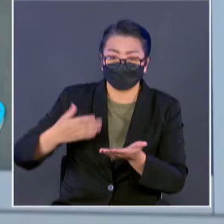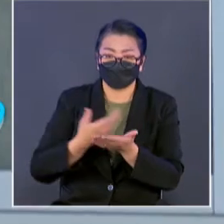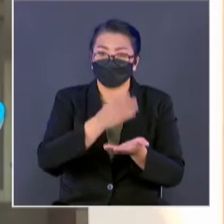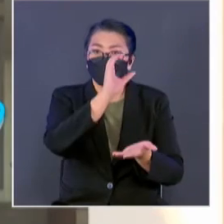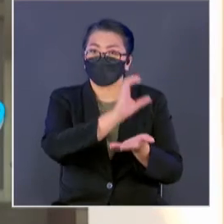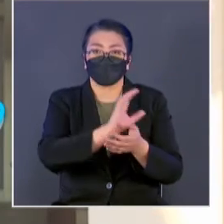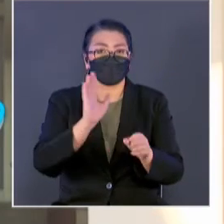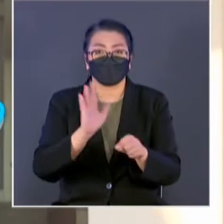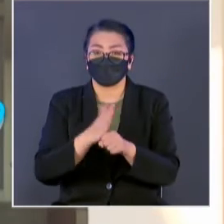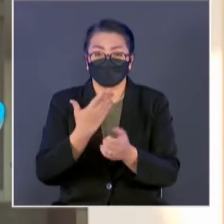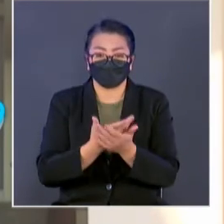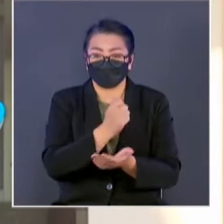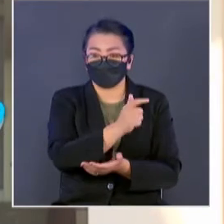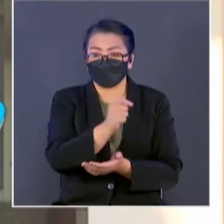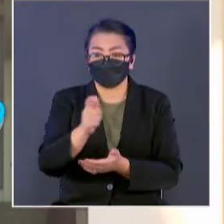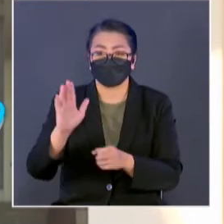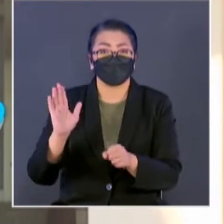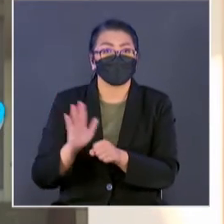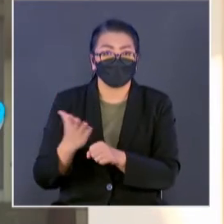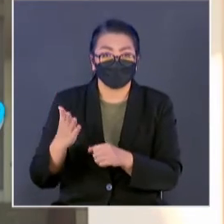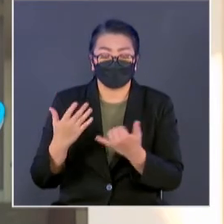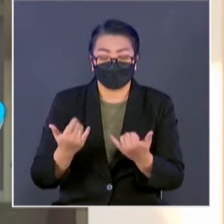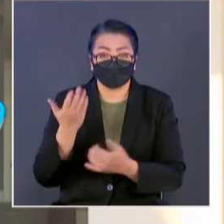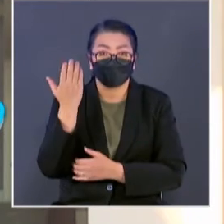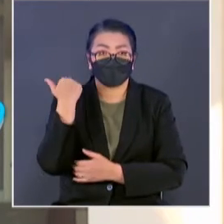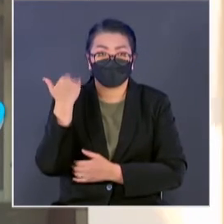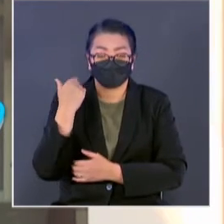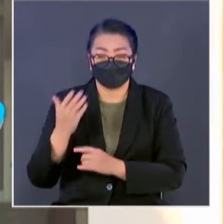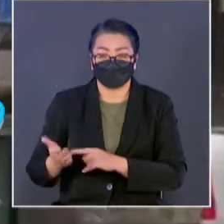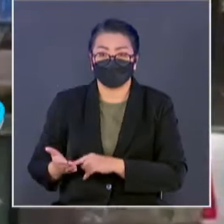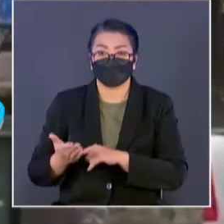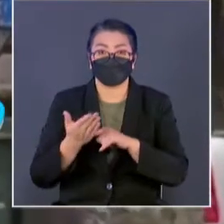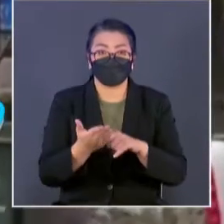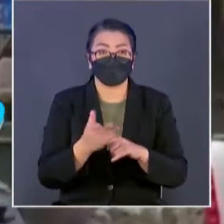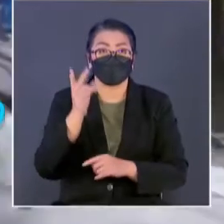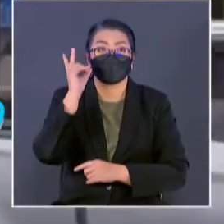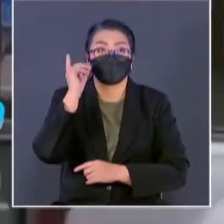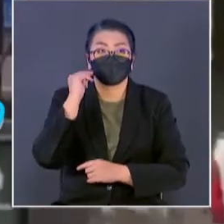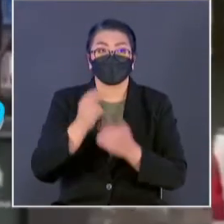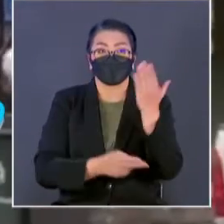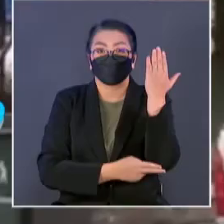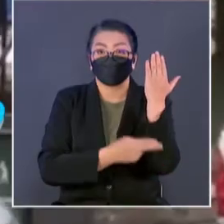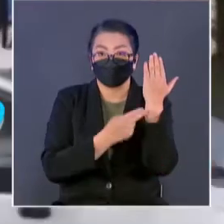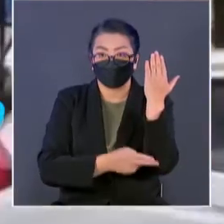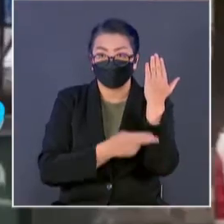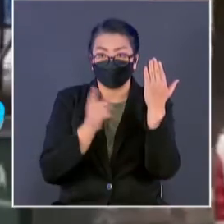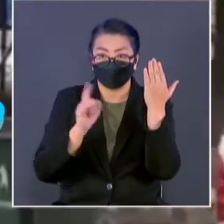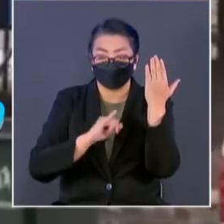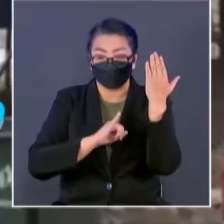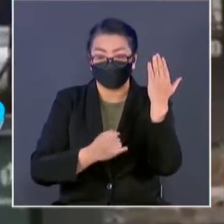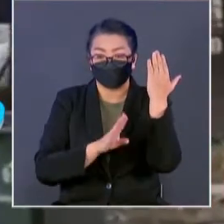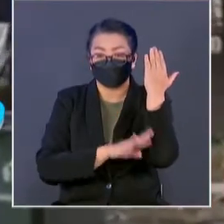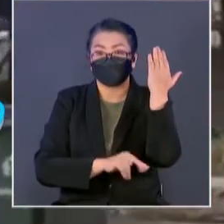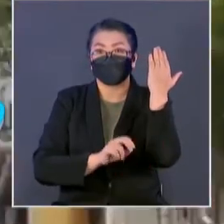องต้นไม่พอจ่ายเมื่อวานนี้ทางโมโน29ค่ะได้นำเสนอข่าวเกี่ยวกับโรงแรมแห่งหนึ่งในจังหวัดนครศรีธรรม